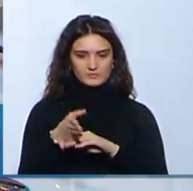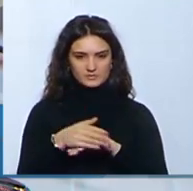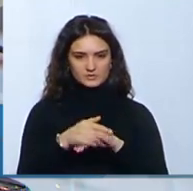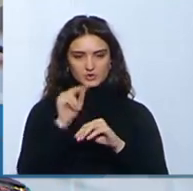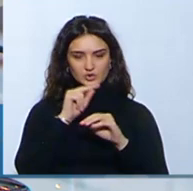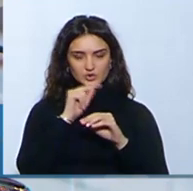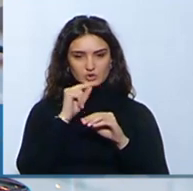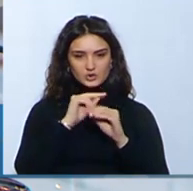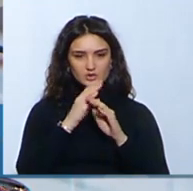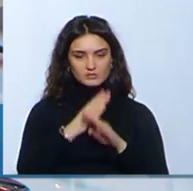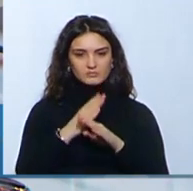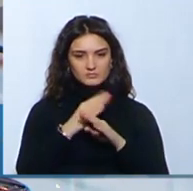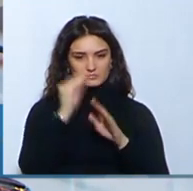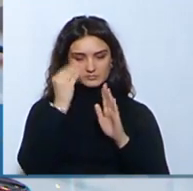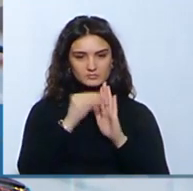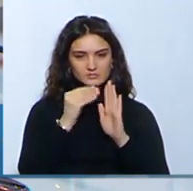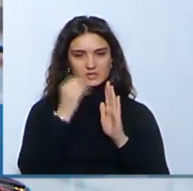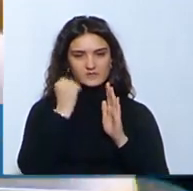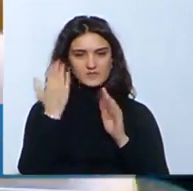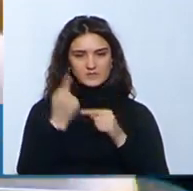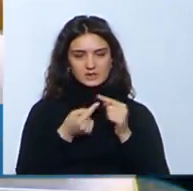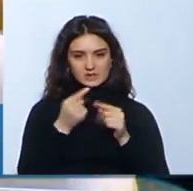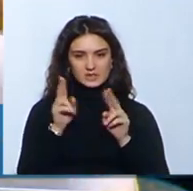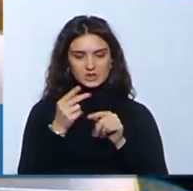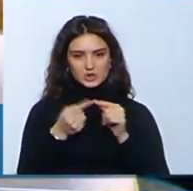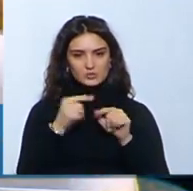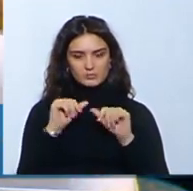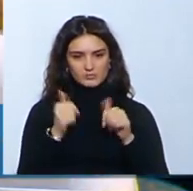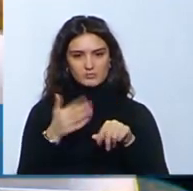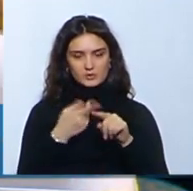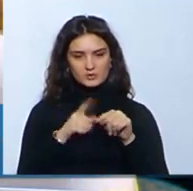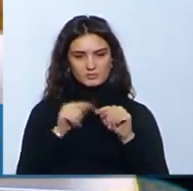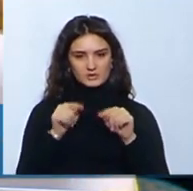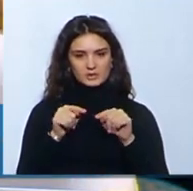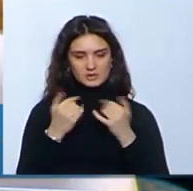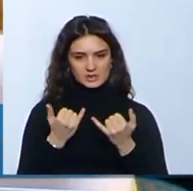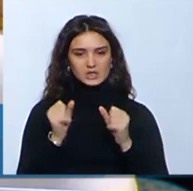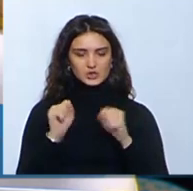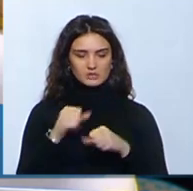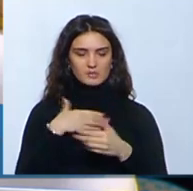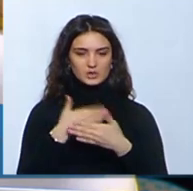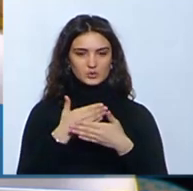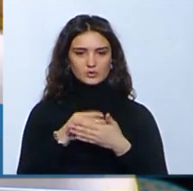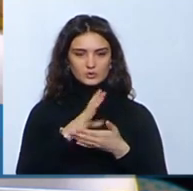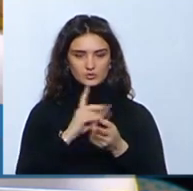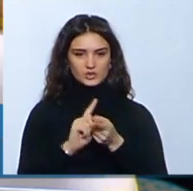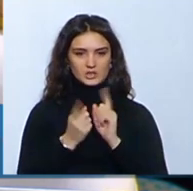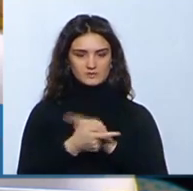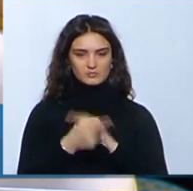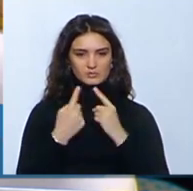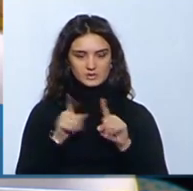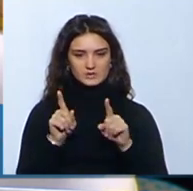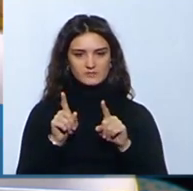ნაყენი ეგრეთ წოდებული. ეს ისეთი მოძველებული ტრადიციული მეთოდია, რომელიც ეხლა შეიძლება აქტიურად იყოს ჩანაცვლებული